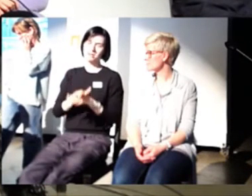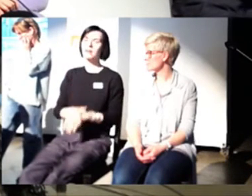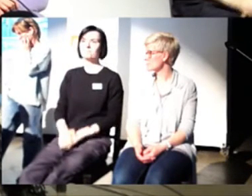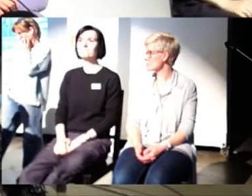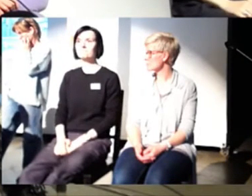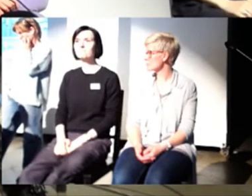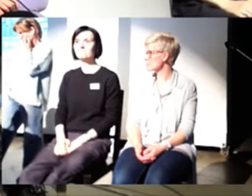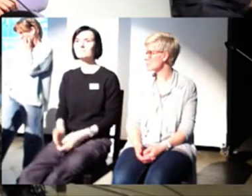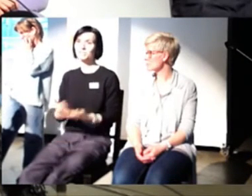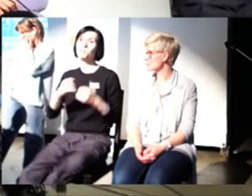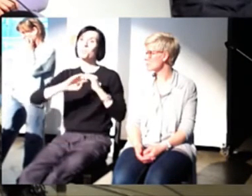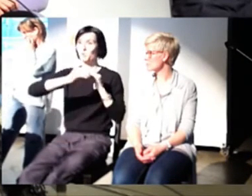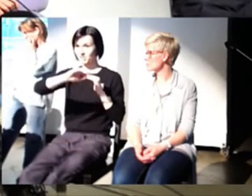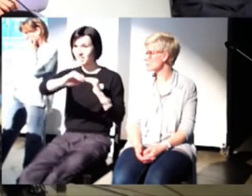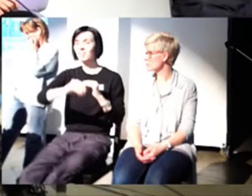jos ei pääse niitä portaita ylös.